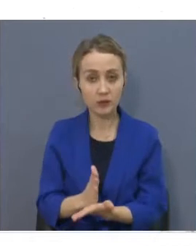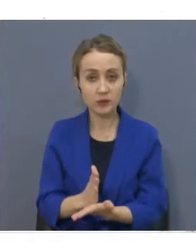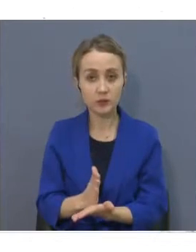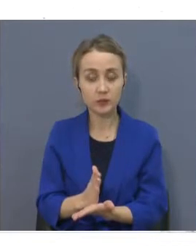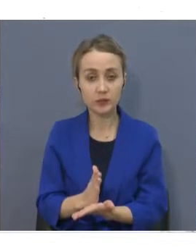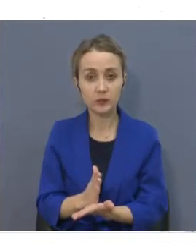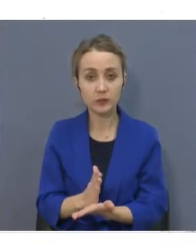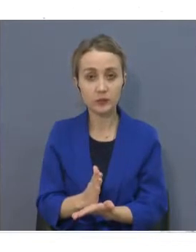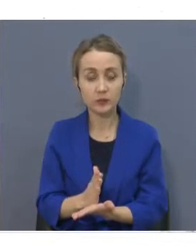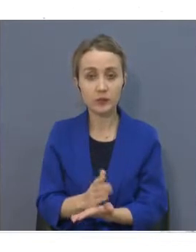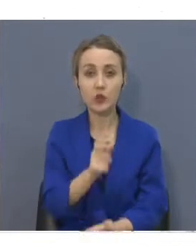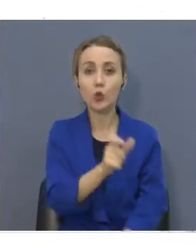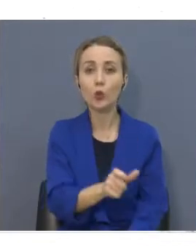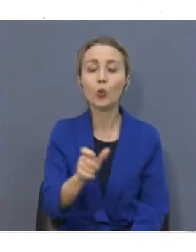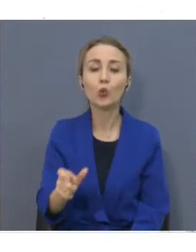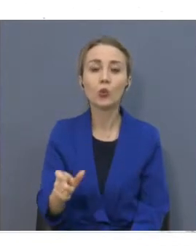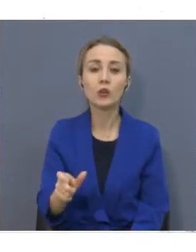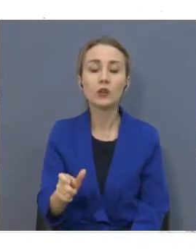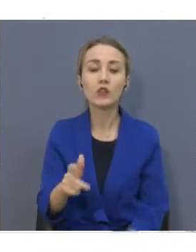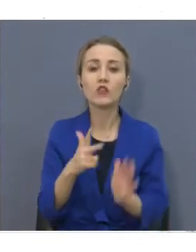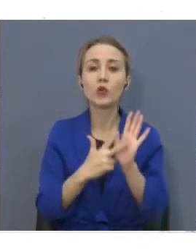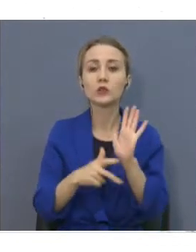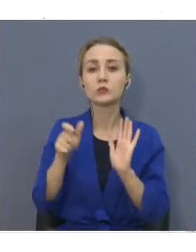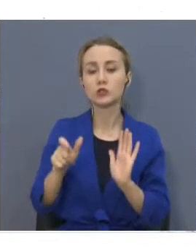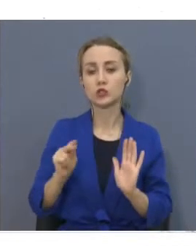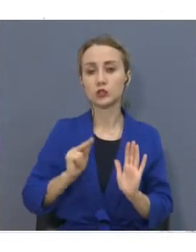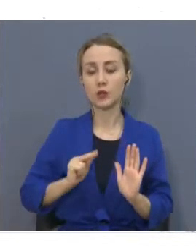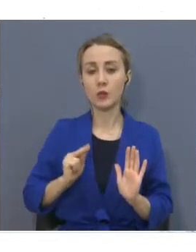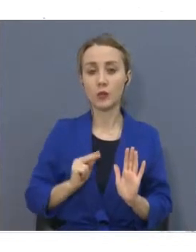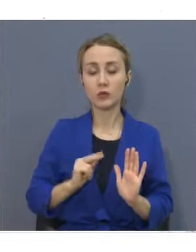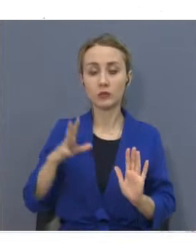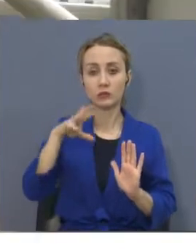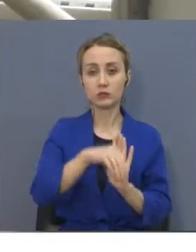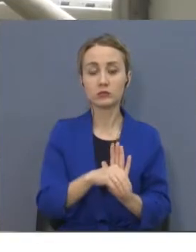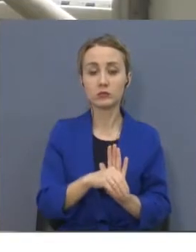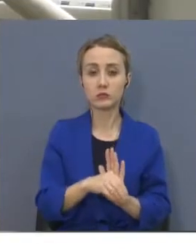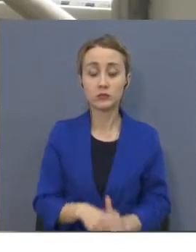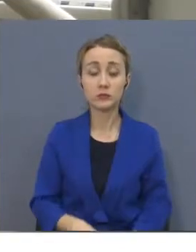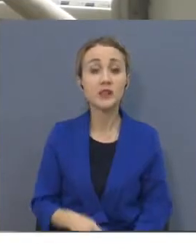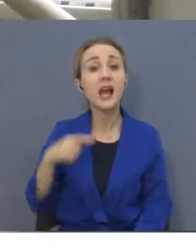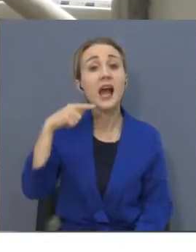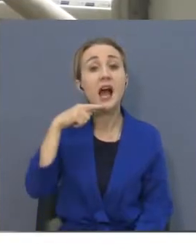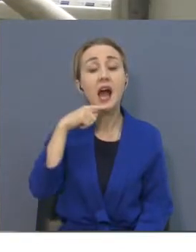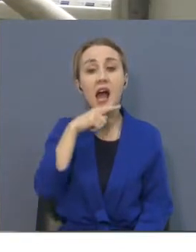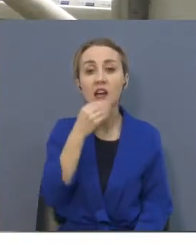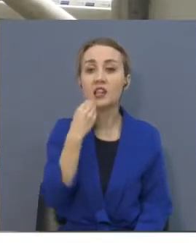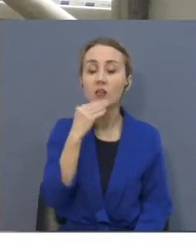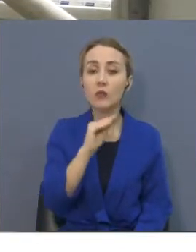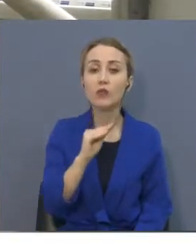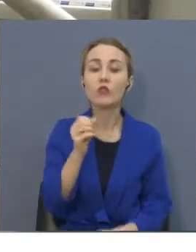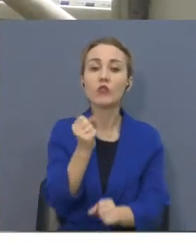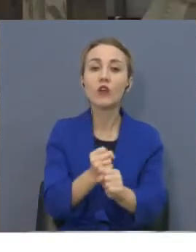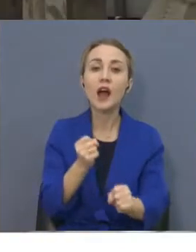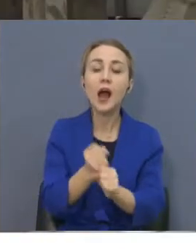По людям где-то задействуем порядка 80 человек в процессе производства. Экономическая эффективность